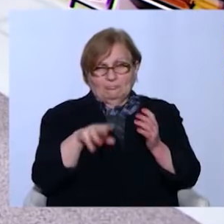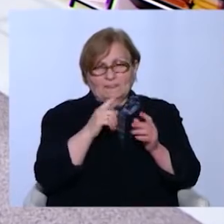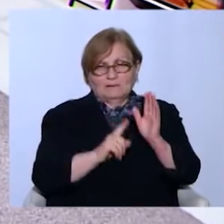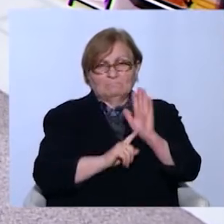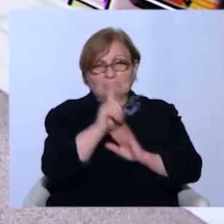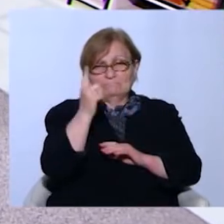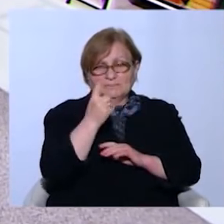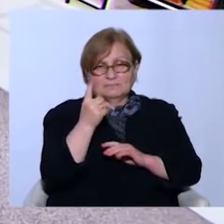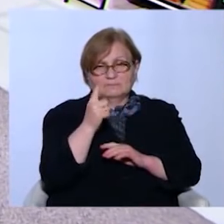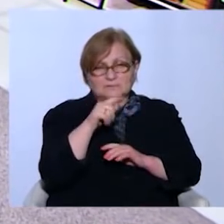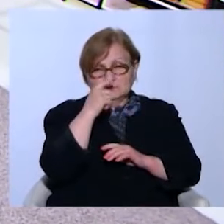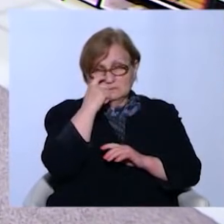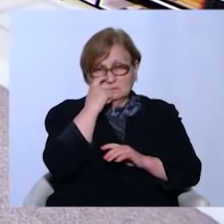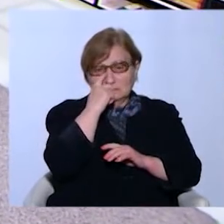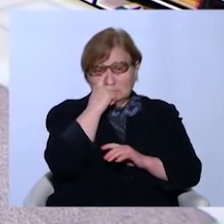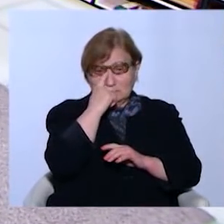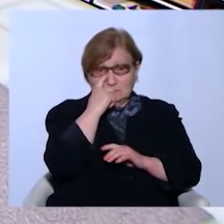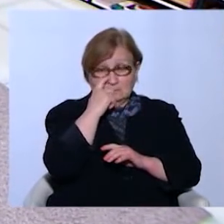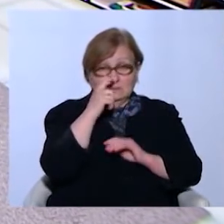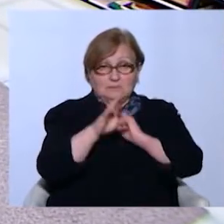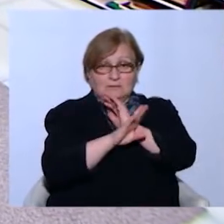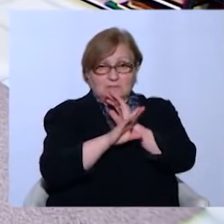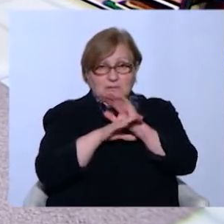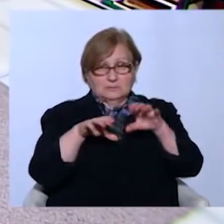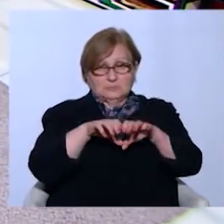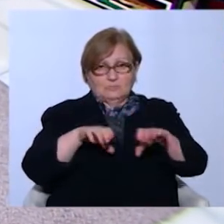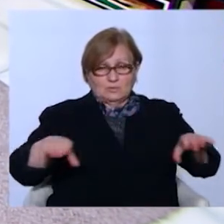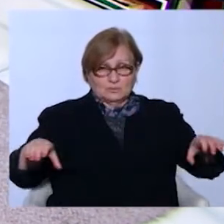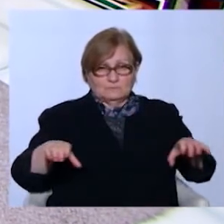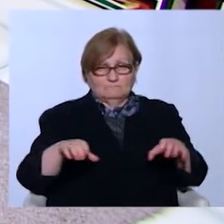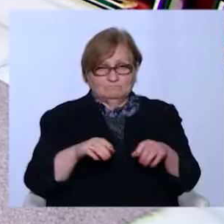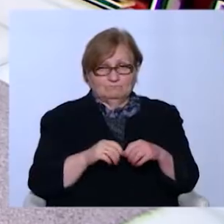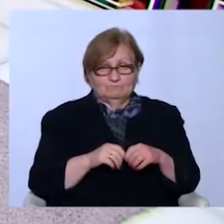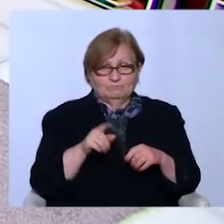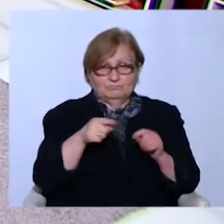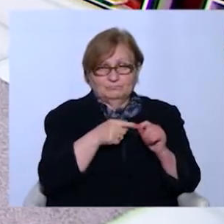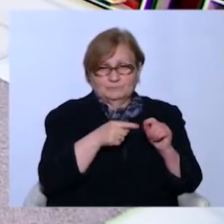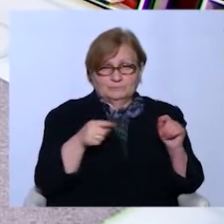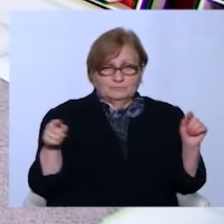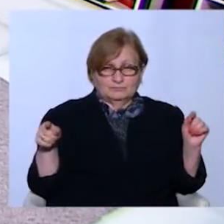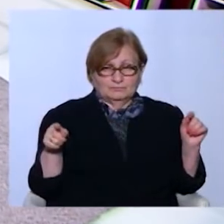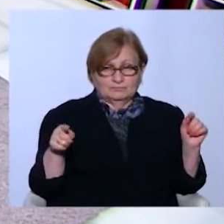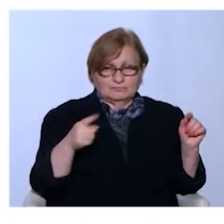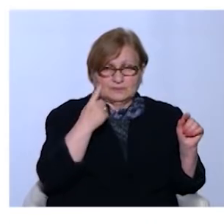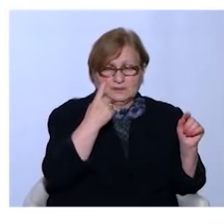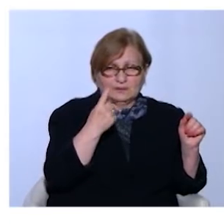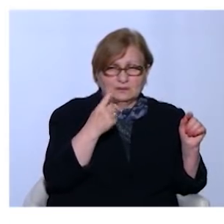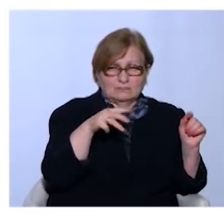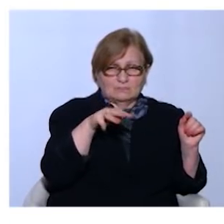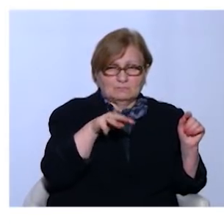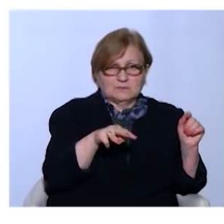პირველი ამოცანა. აი ასეთი ხის მორი გვაქვს, რომლის სიგრძეც არის 1 მეტრი